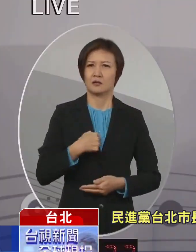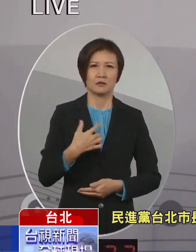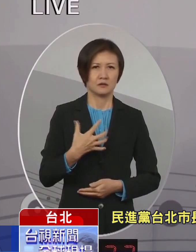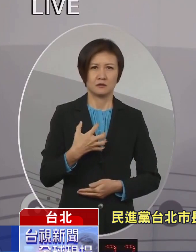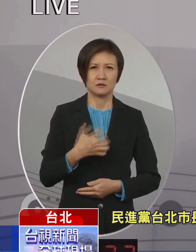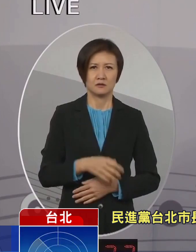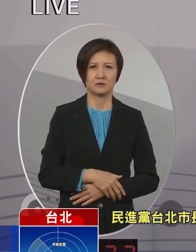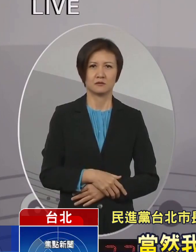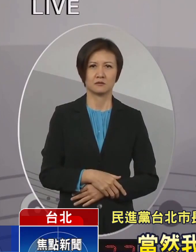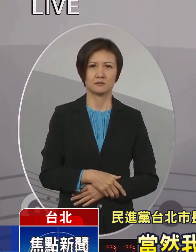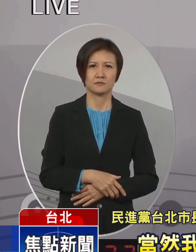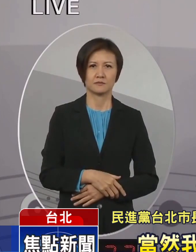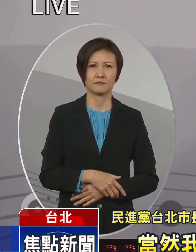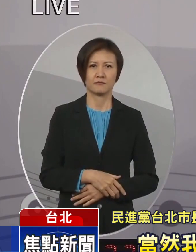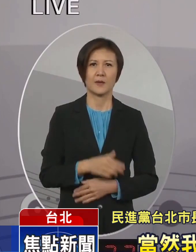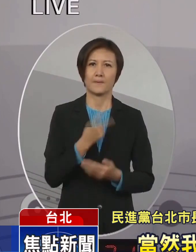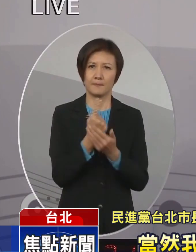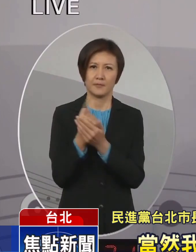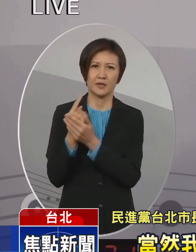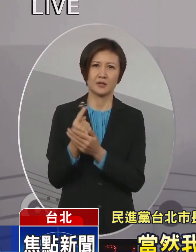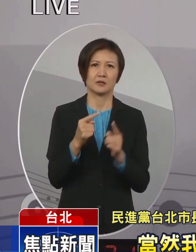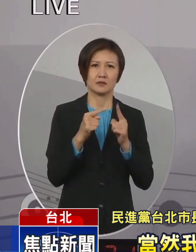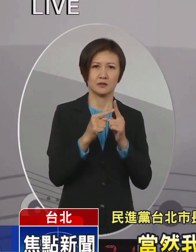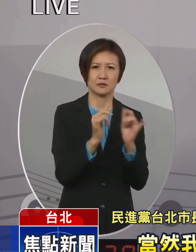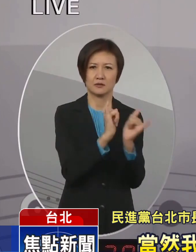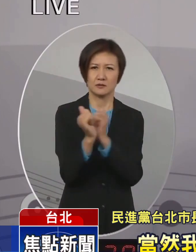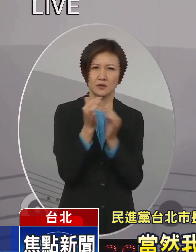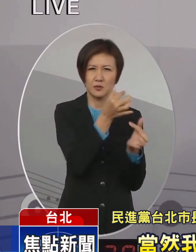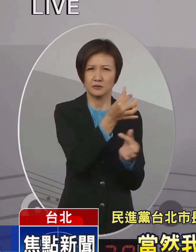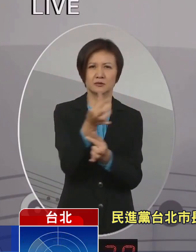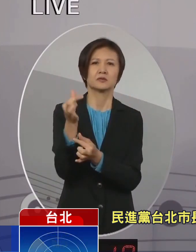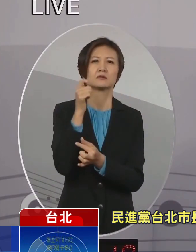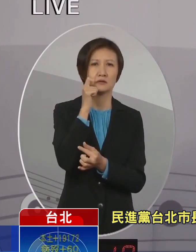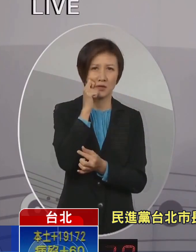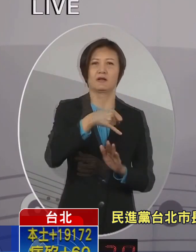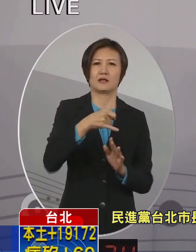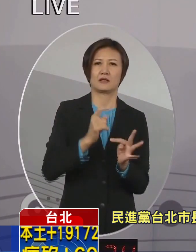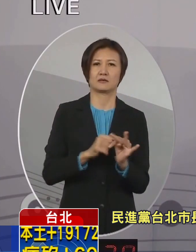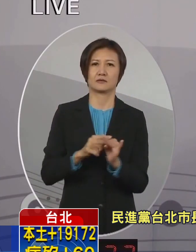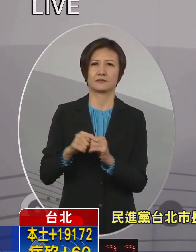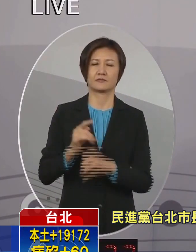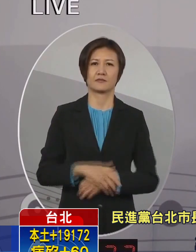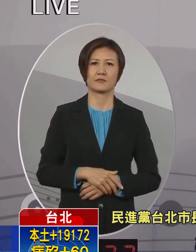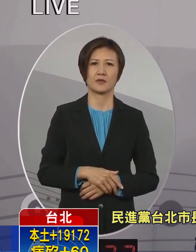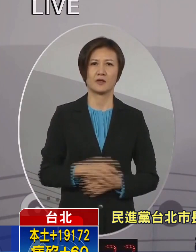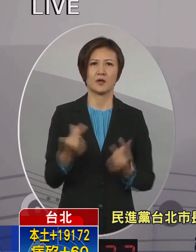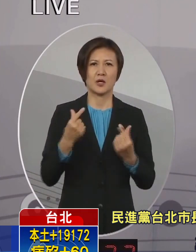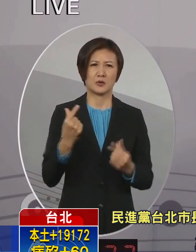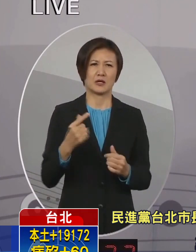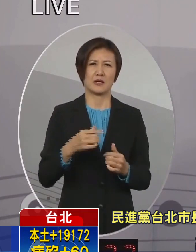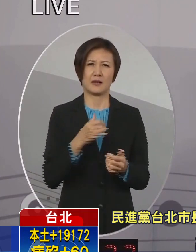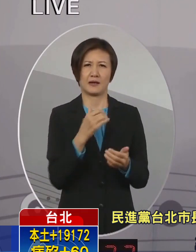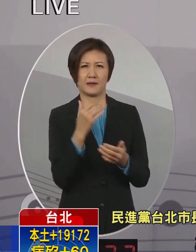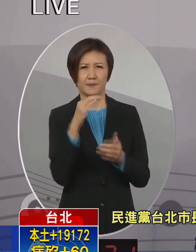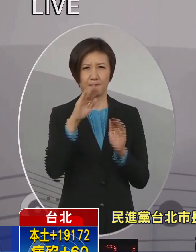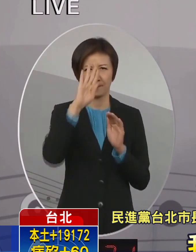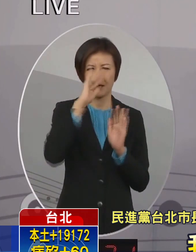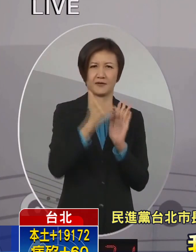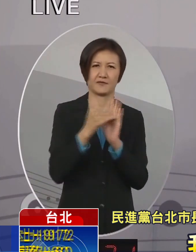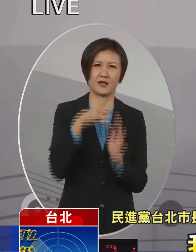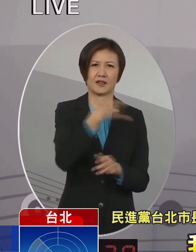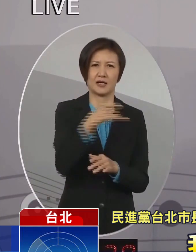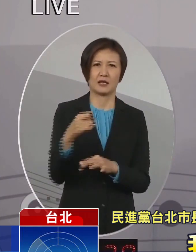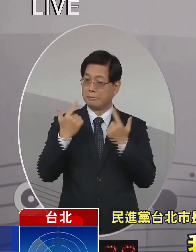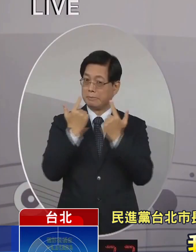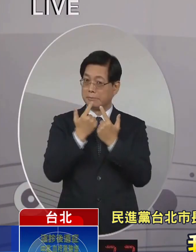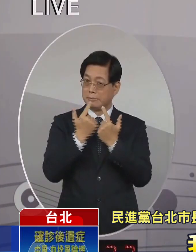的，当然我没有办法把每一个人都照顾好，但是我们都尽力了，几乎是要把往死里打，我觉得真的是